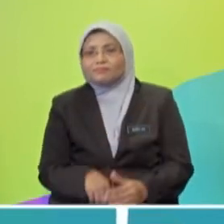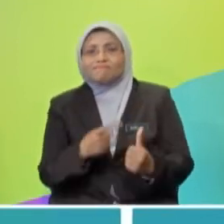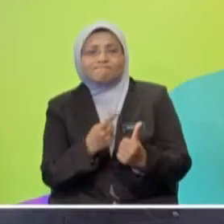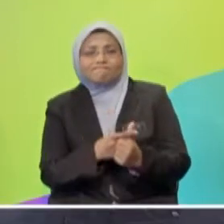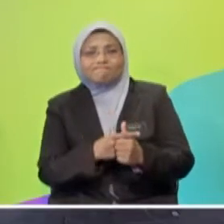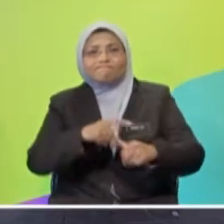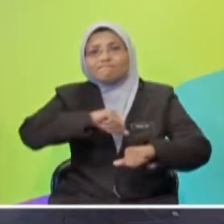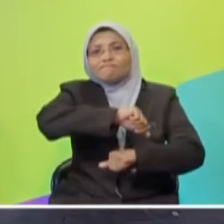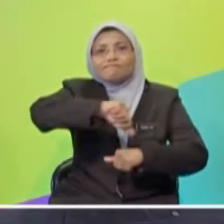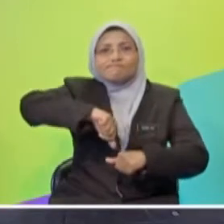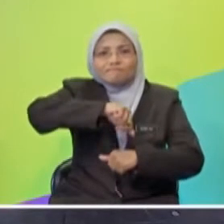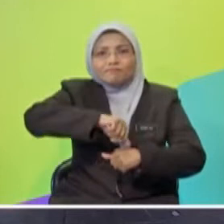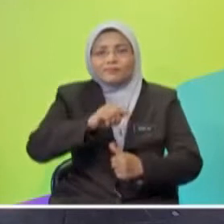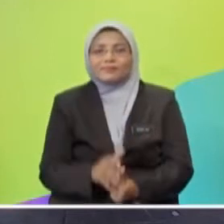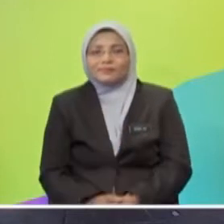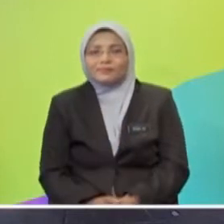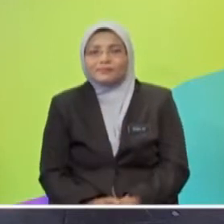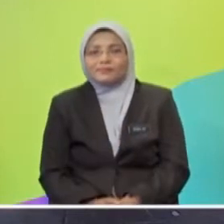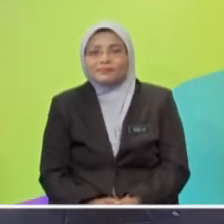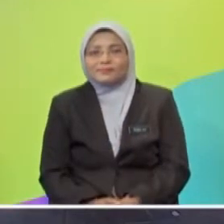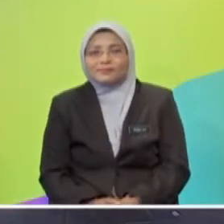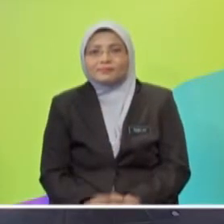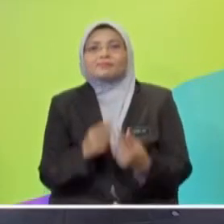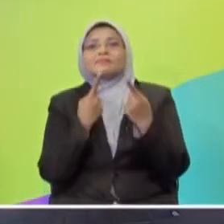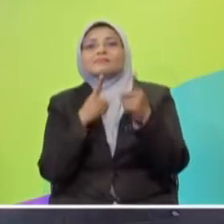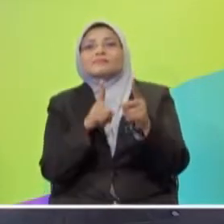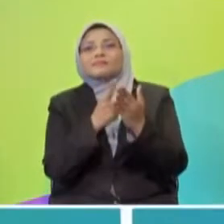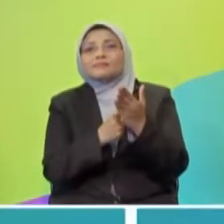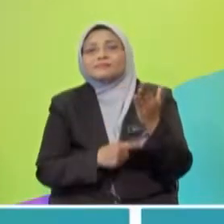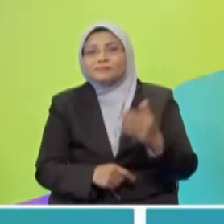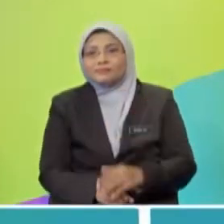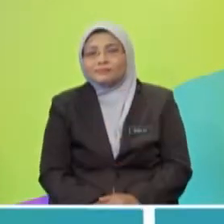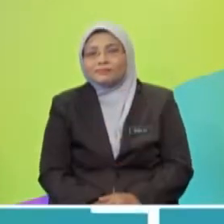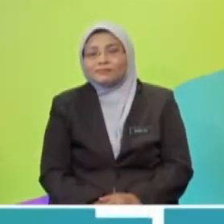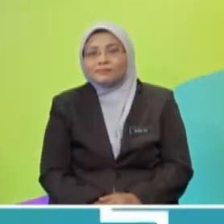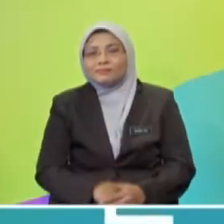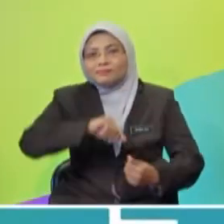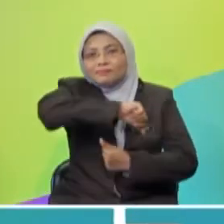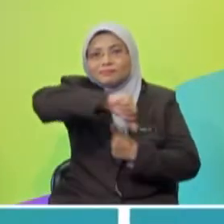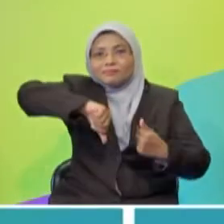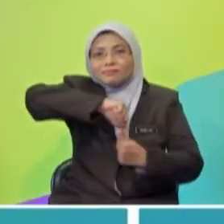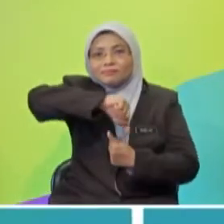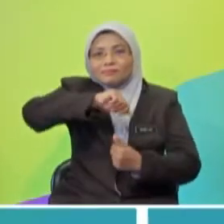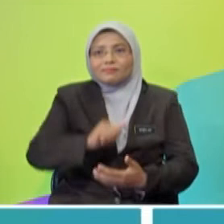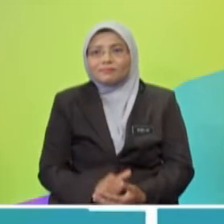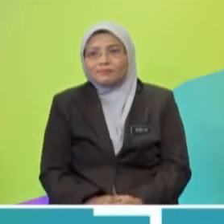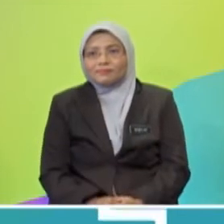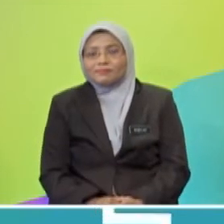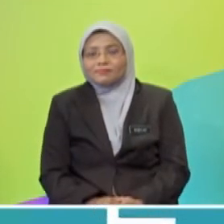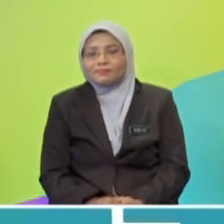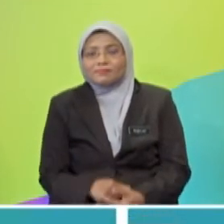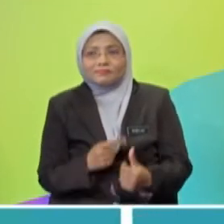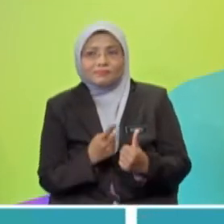Oke aku jawab satu-satu saja Oke ya Marisa Oke sebenarnya Sasuke duduk Hai semuanya dari segi sosial